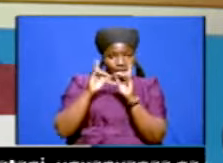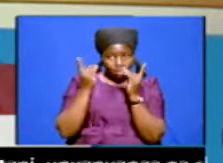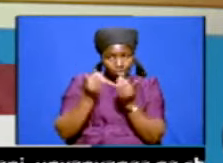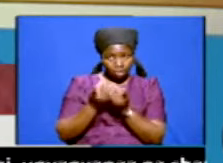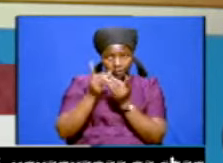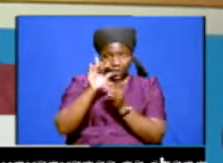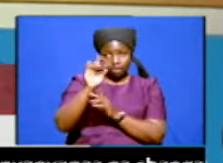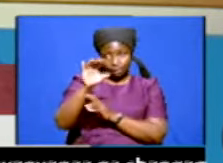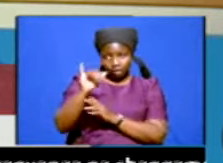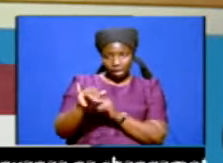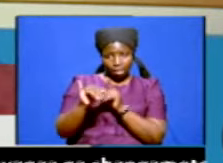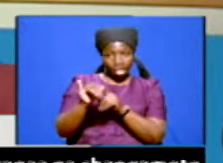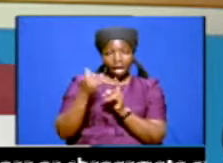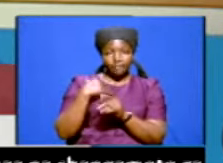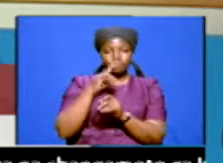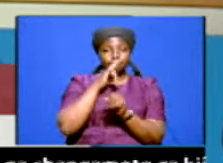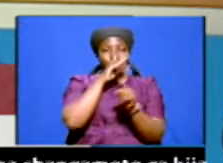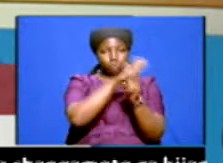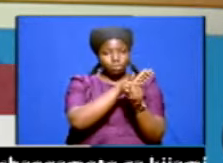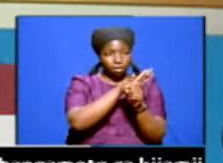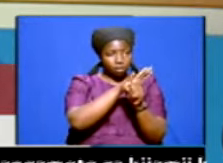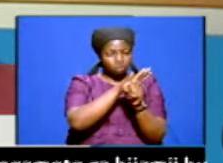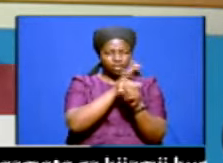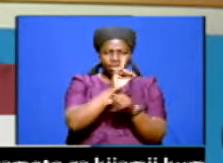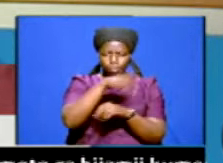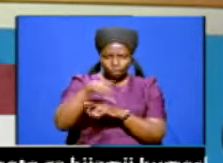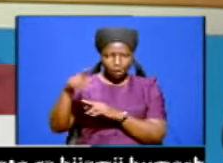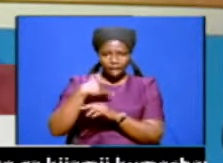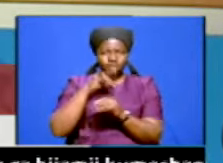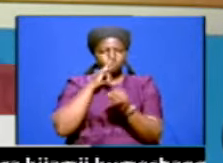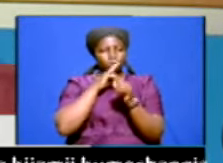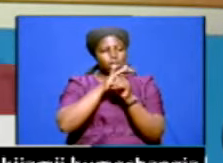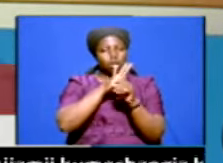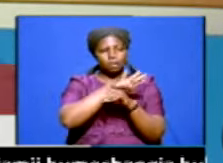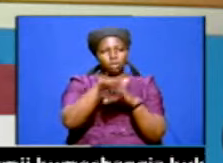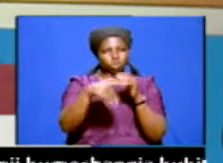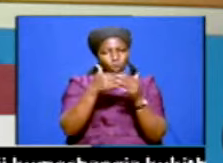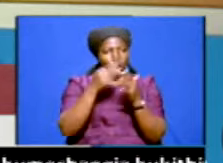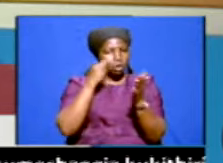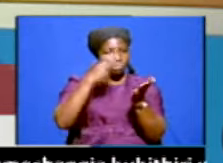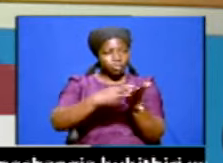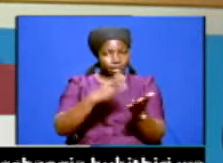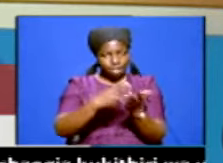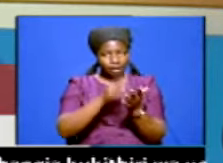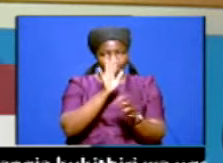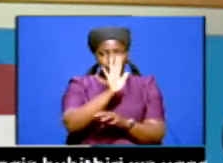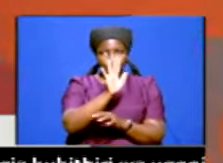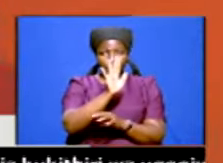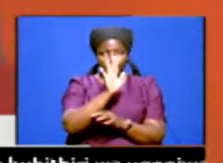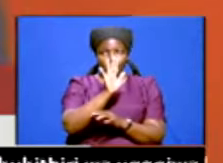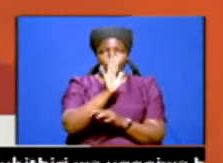jinai imewahakikishia mashahidi wote usalama wao. Mengine ni katika mseto wa habari za kaunti.